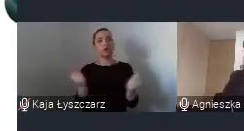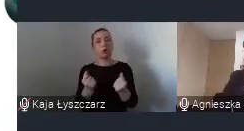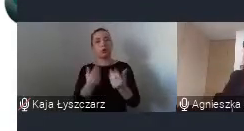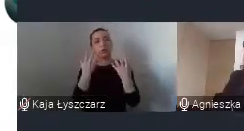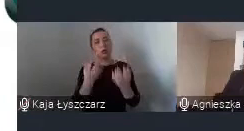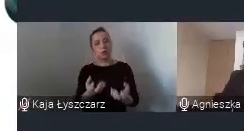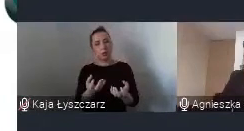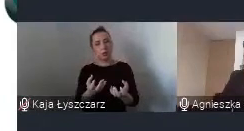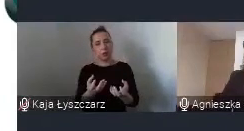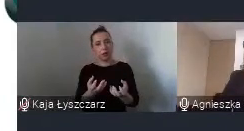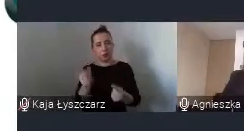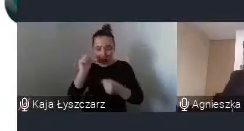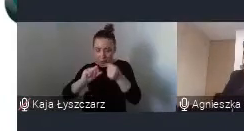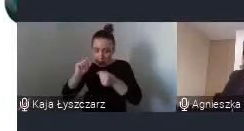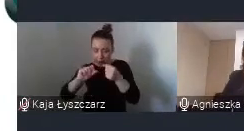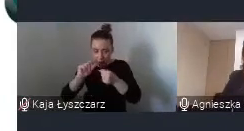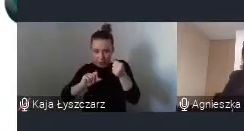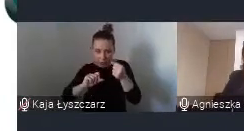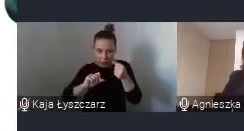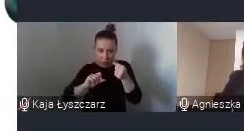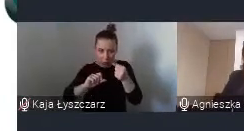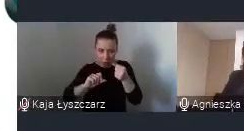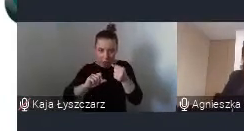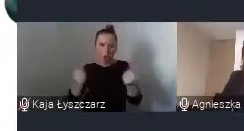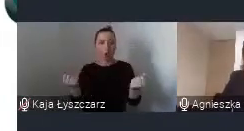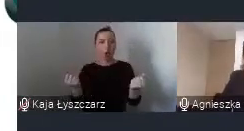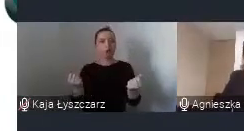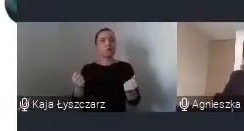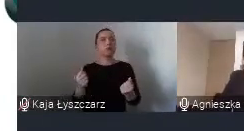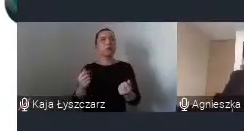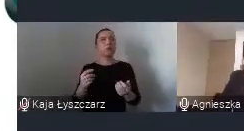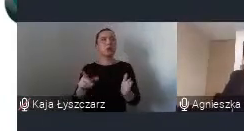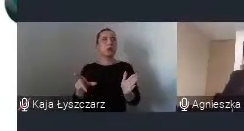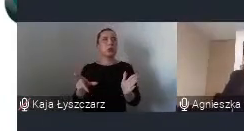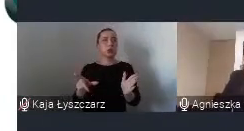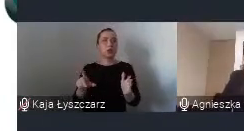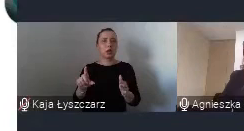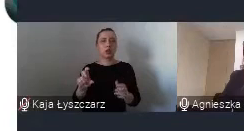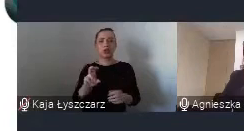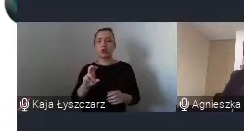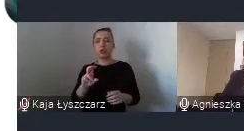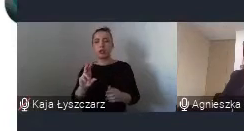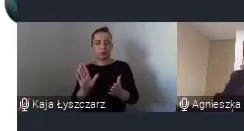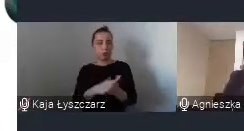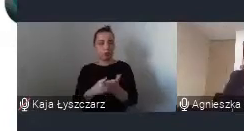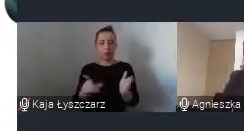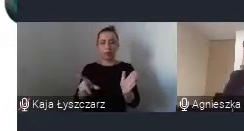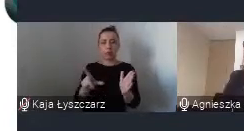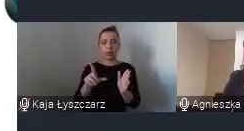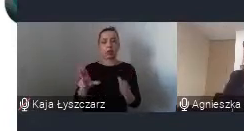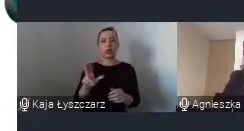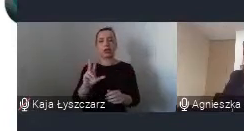weryfikować pewną operacyjną gotowość składanych projektów, czyli dla miast, które chciałyby od przyszłego roku wystartować w nowym